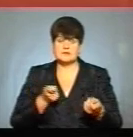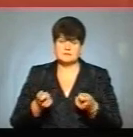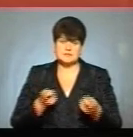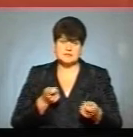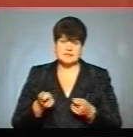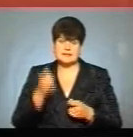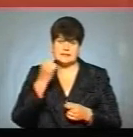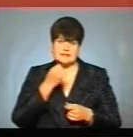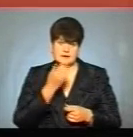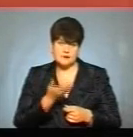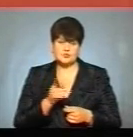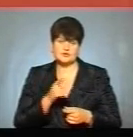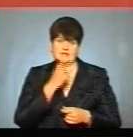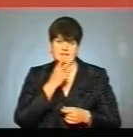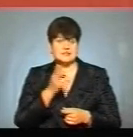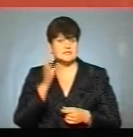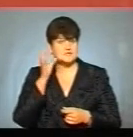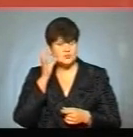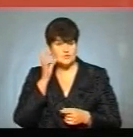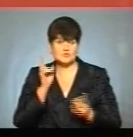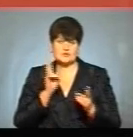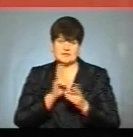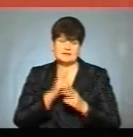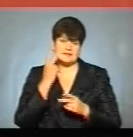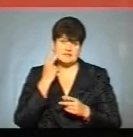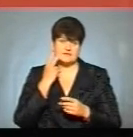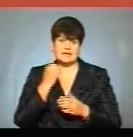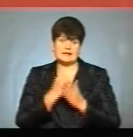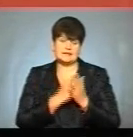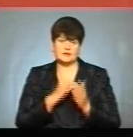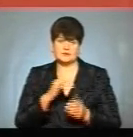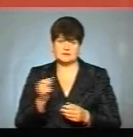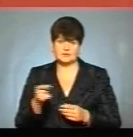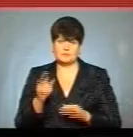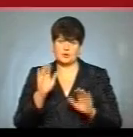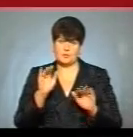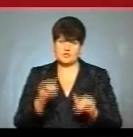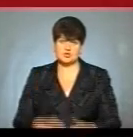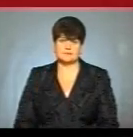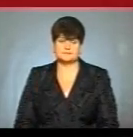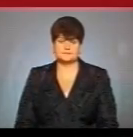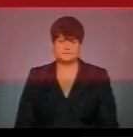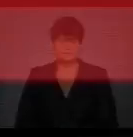облдержадміністрації. Дякую, що дивилися і слухали нас. Зустрінемося, як завжди, на телеканалі «UA Тернопіль». До побачення.